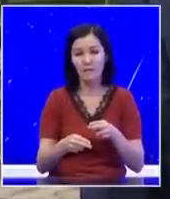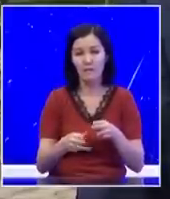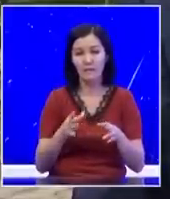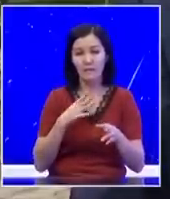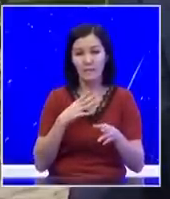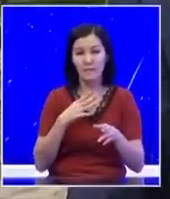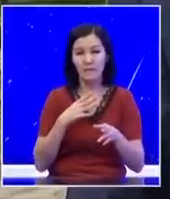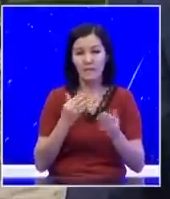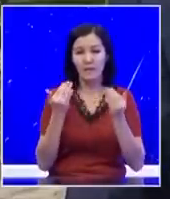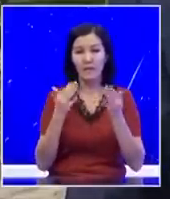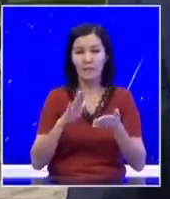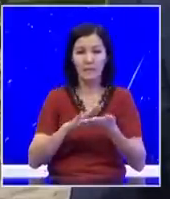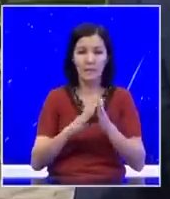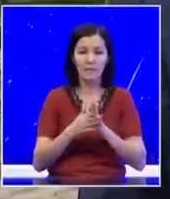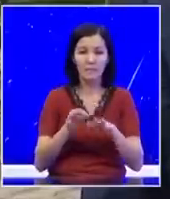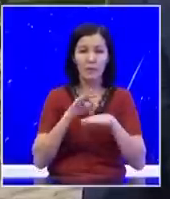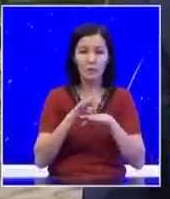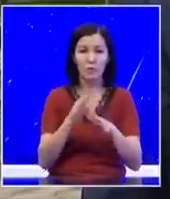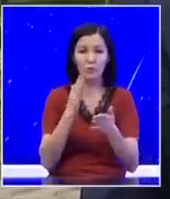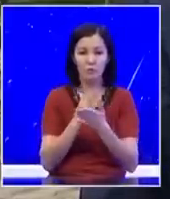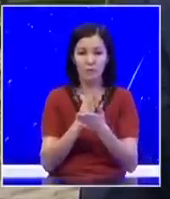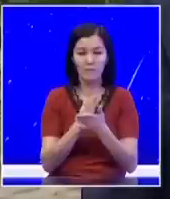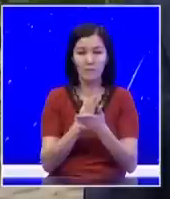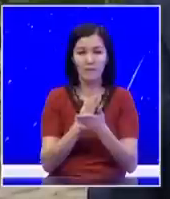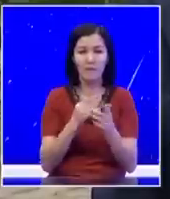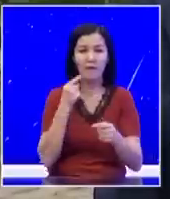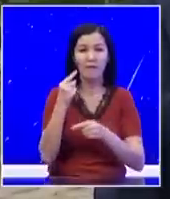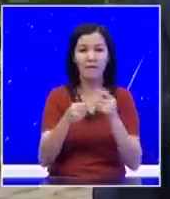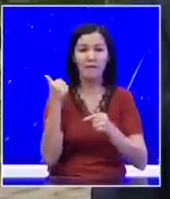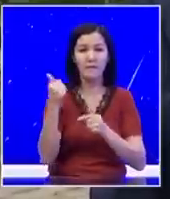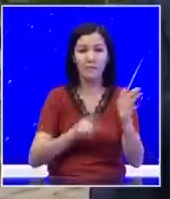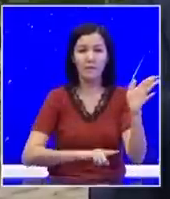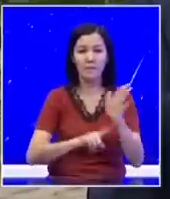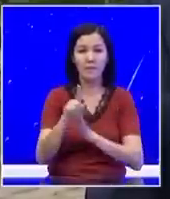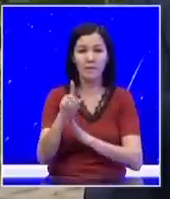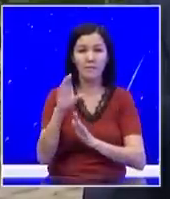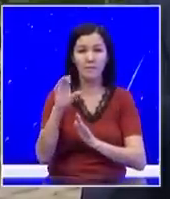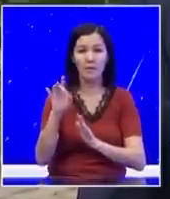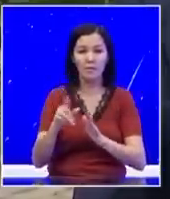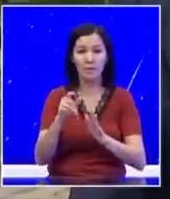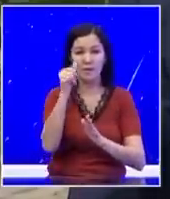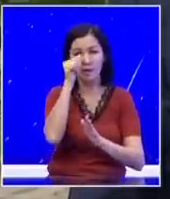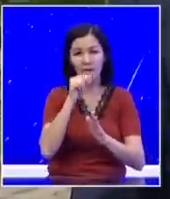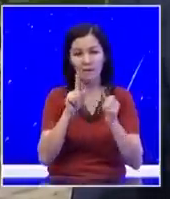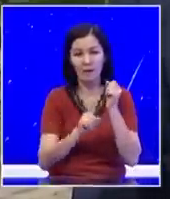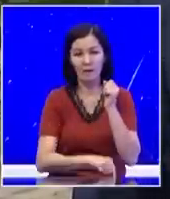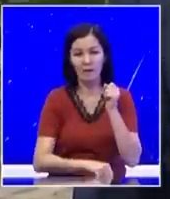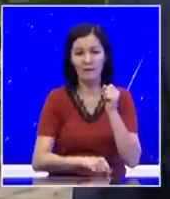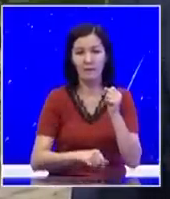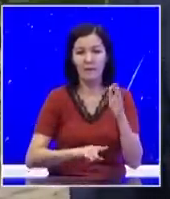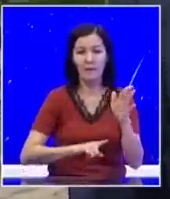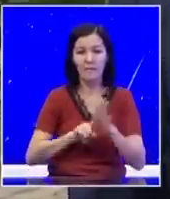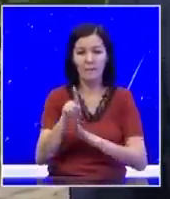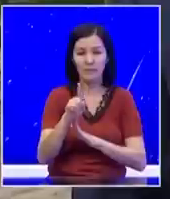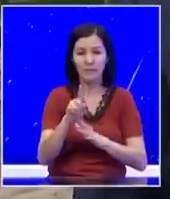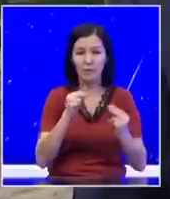мекеме қазір келісімшарт жасау жұмыстарын жүргізіп жатырмыз. Келесі аптадан бастап сәуір айының аяғында жұмыстар басталады. Сонымен